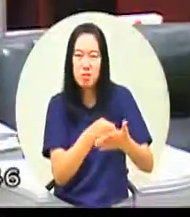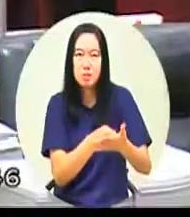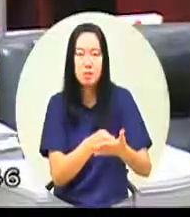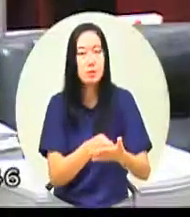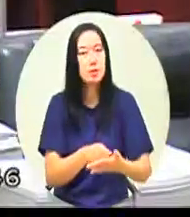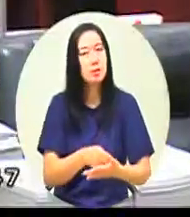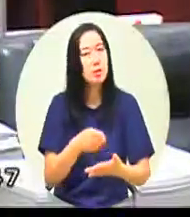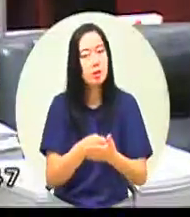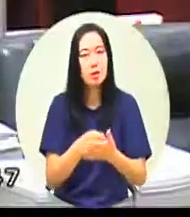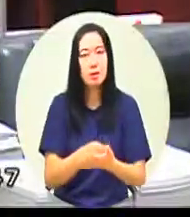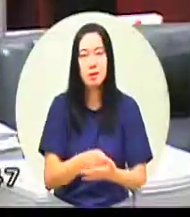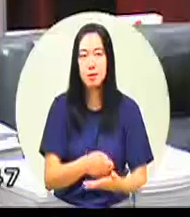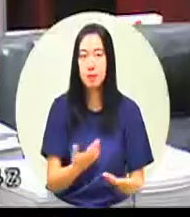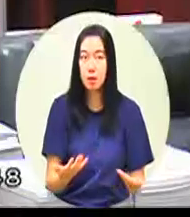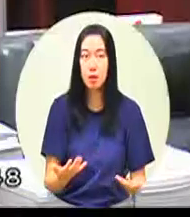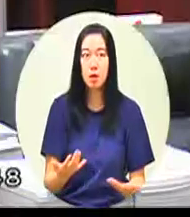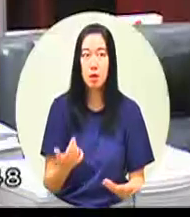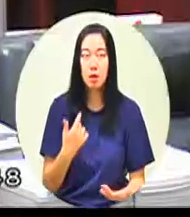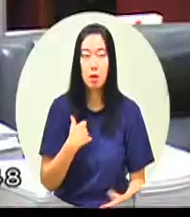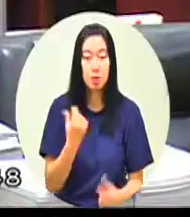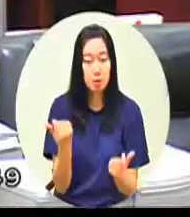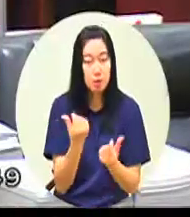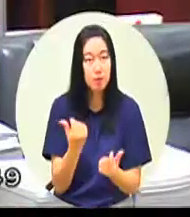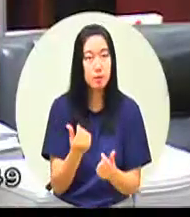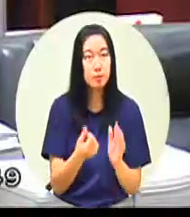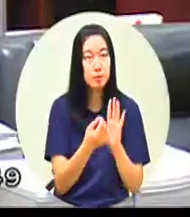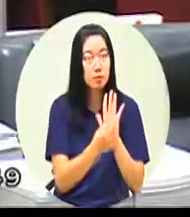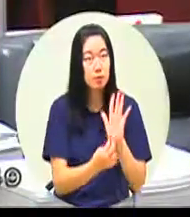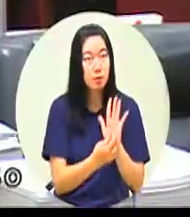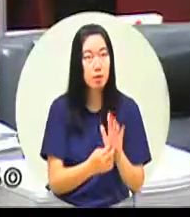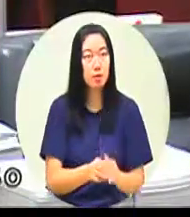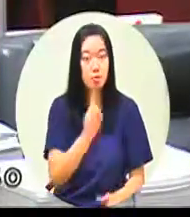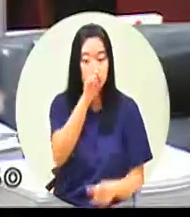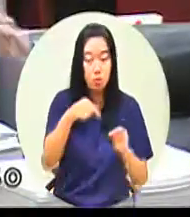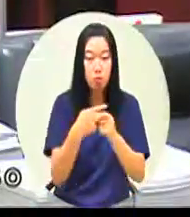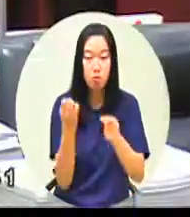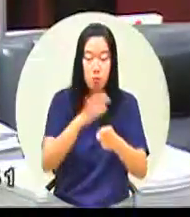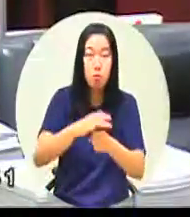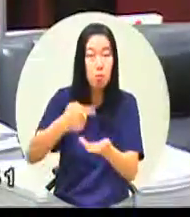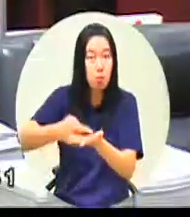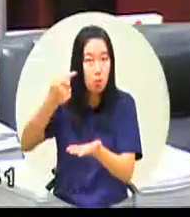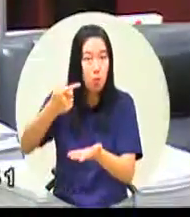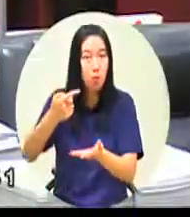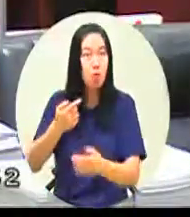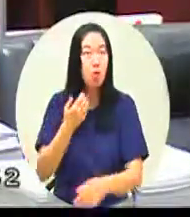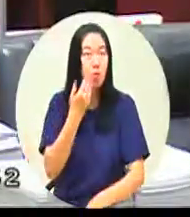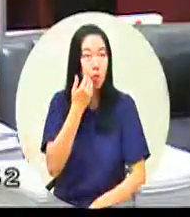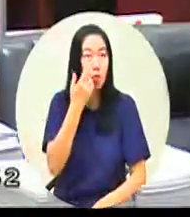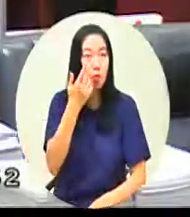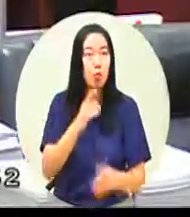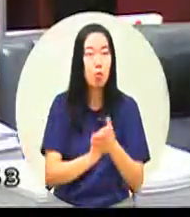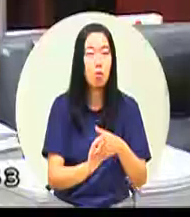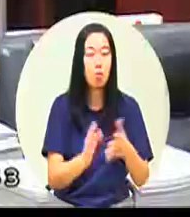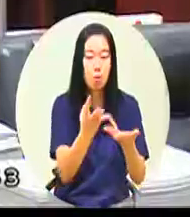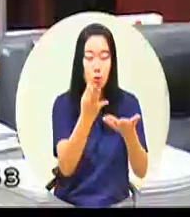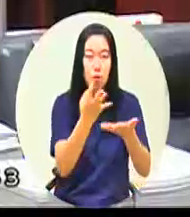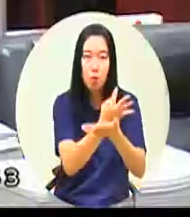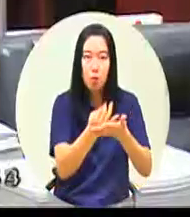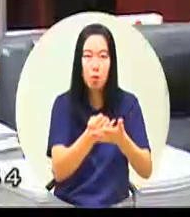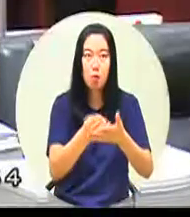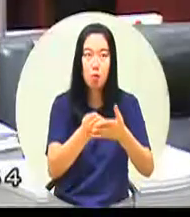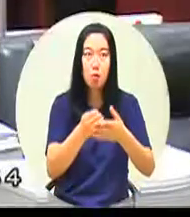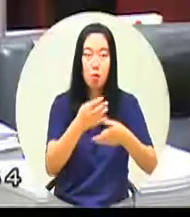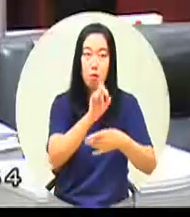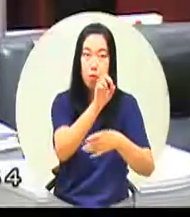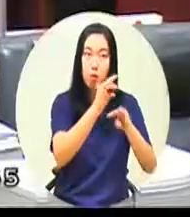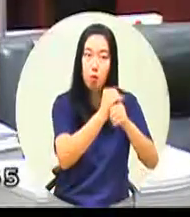有的我就是要请教这个假设树的那个啦，因为一年也在补助一次嘛，假设说这个100号的土地